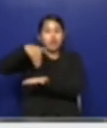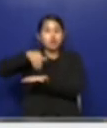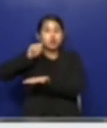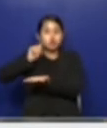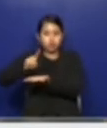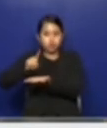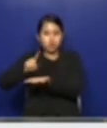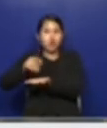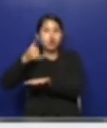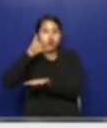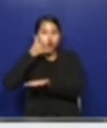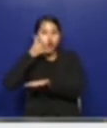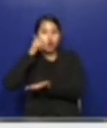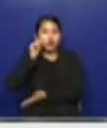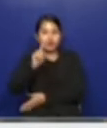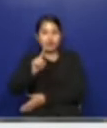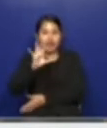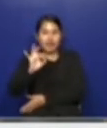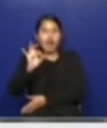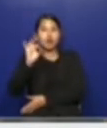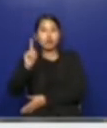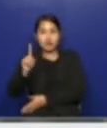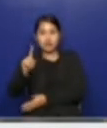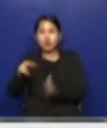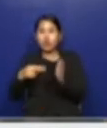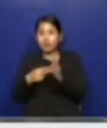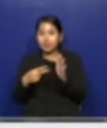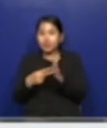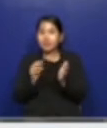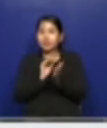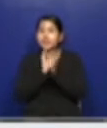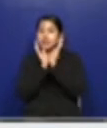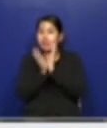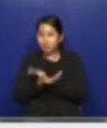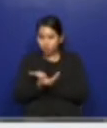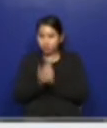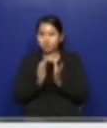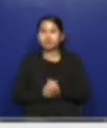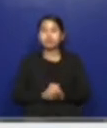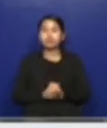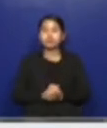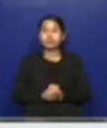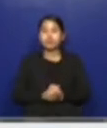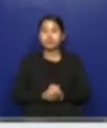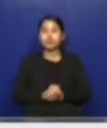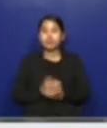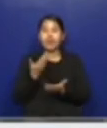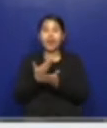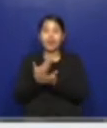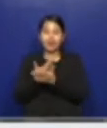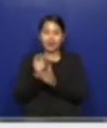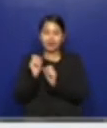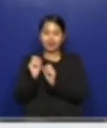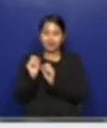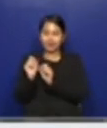191ครับนี่คือการปฏิรูปครับ จ้าง